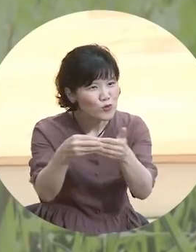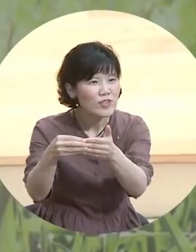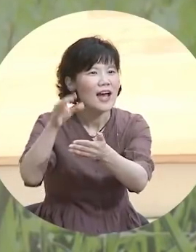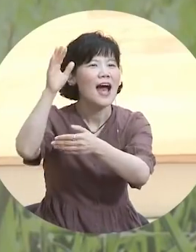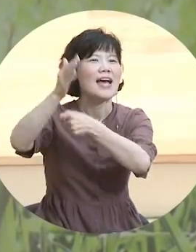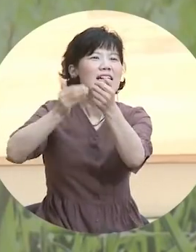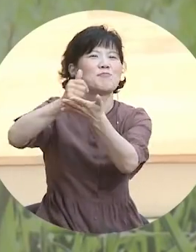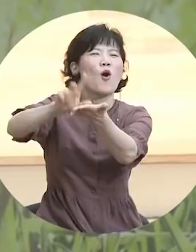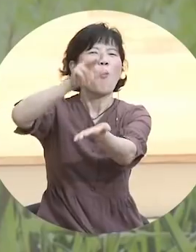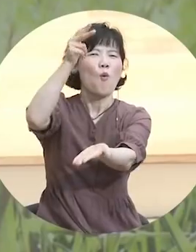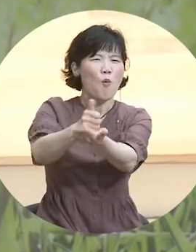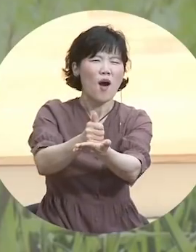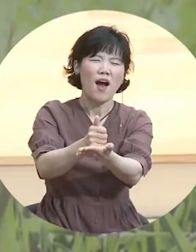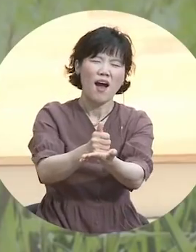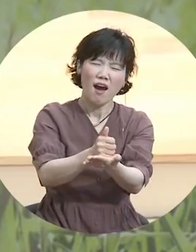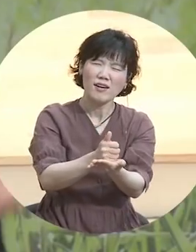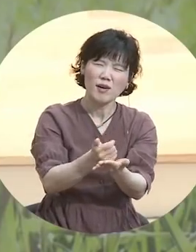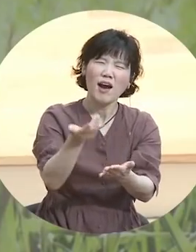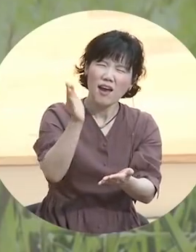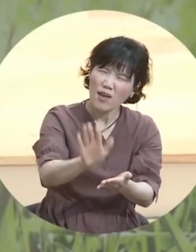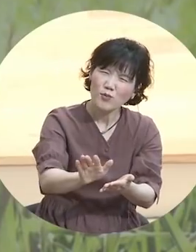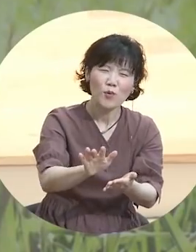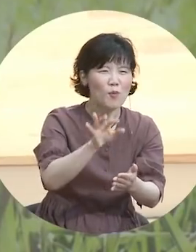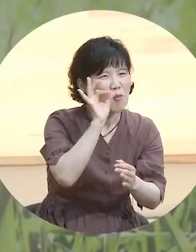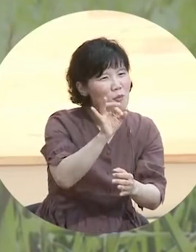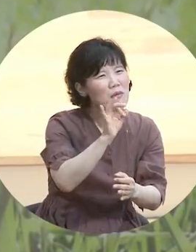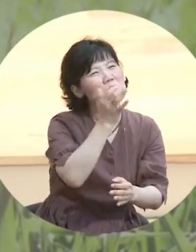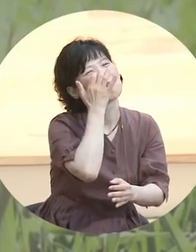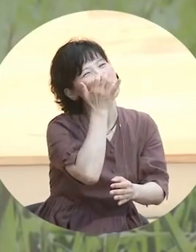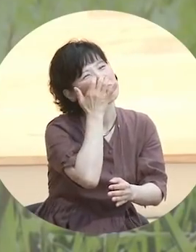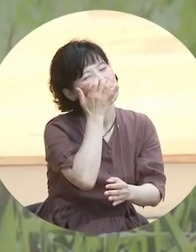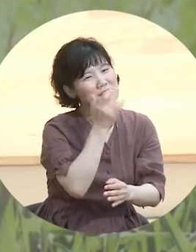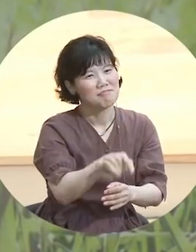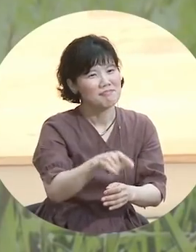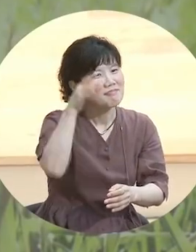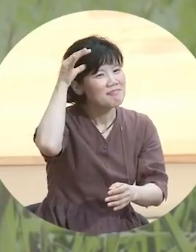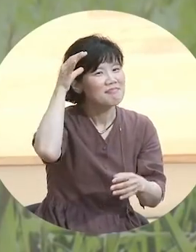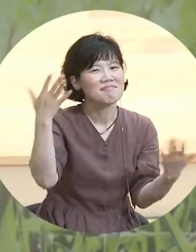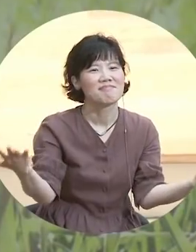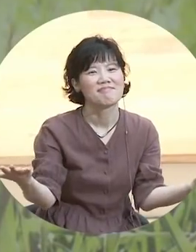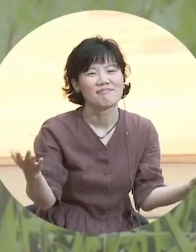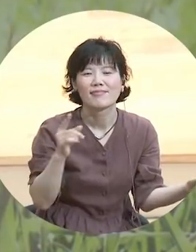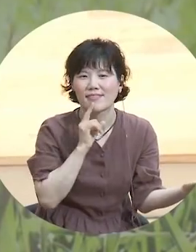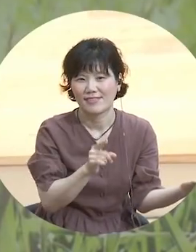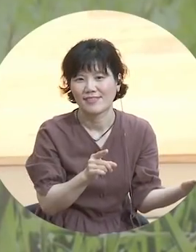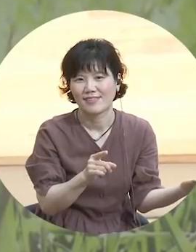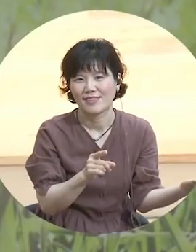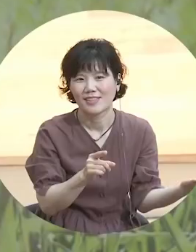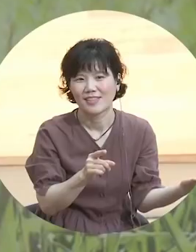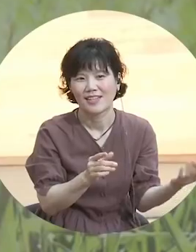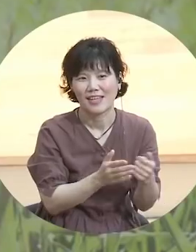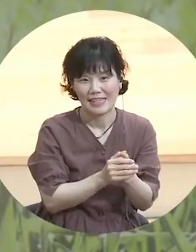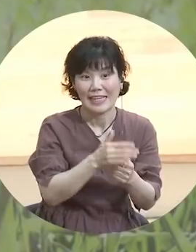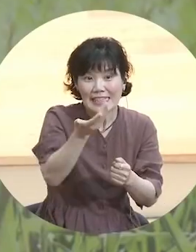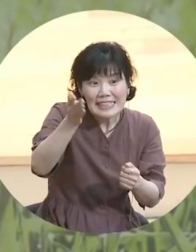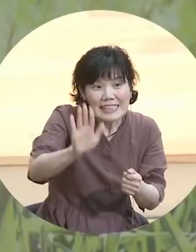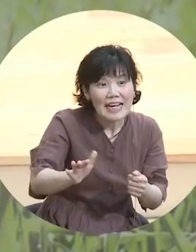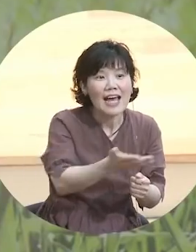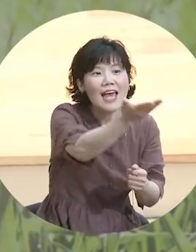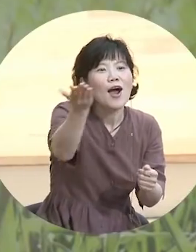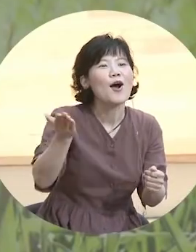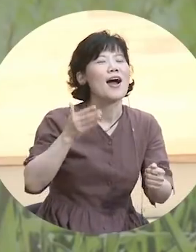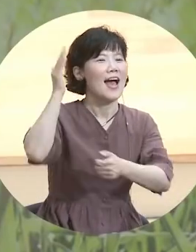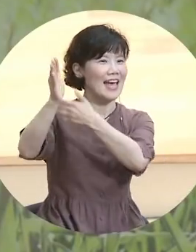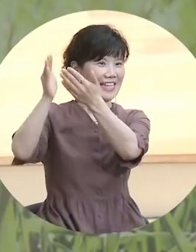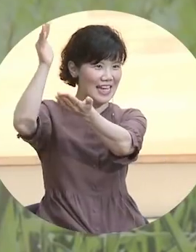여호와라 이렇게 적혀 있어도 별 감흥이 없어요. 별 기대감이 잘 없는 거예요. 그러나 여러분